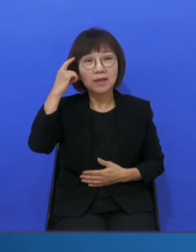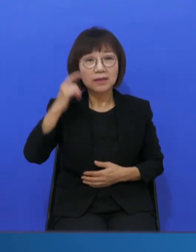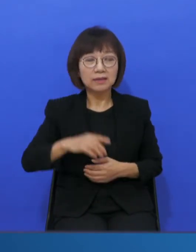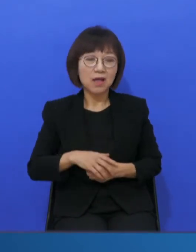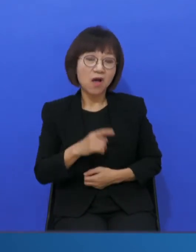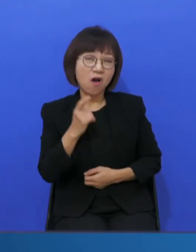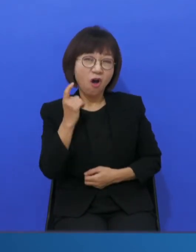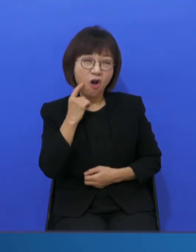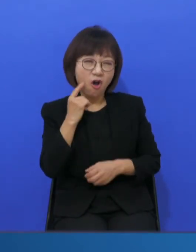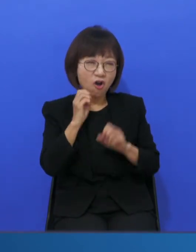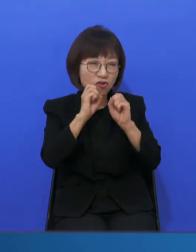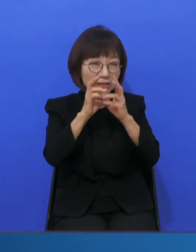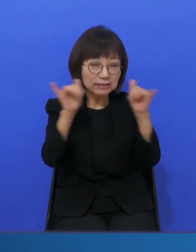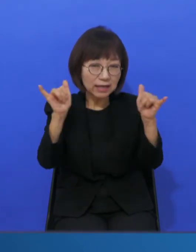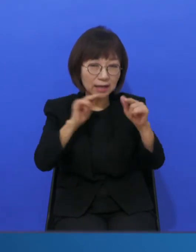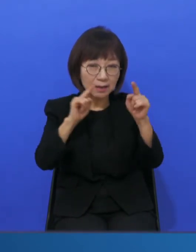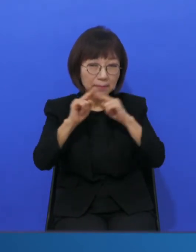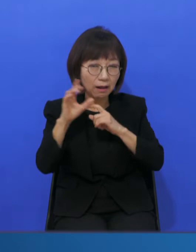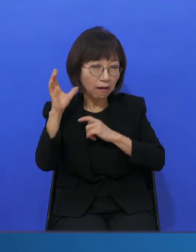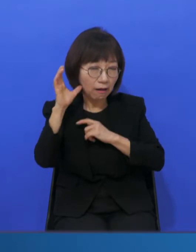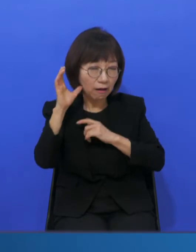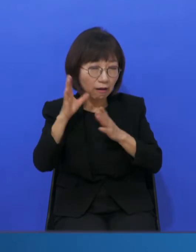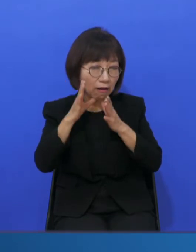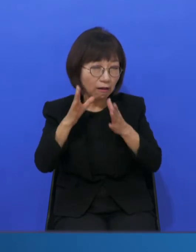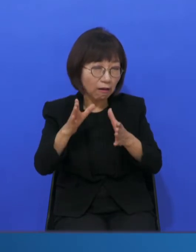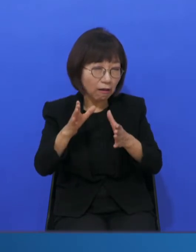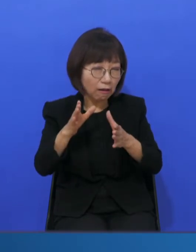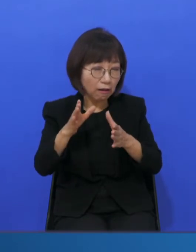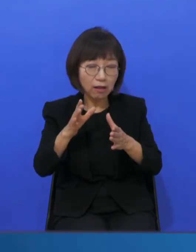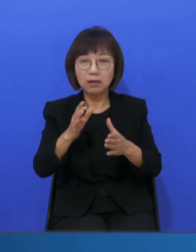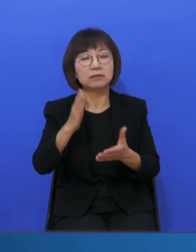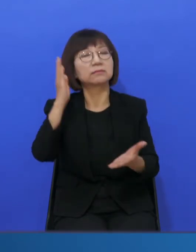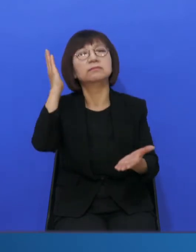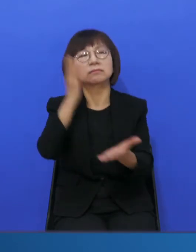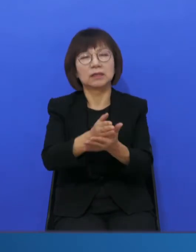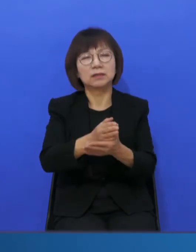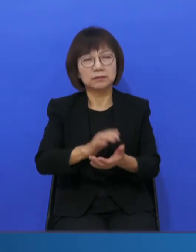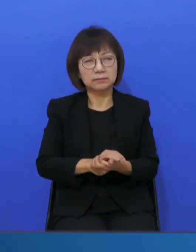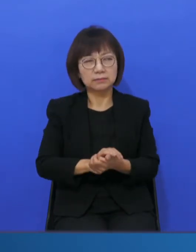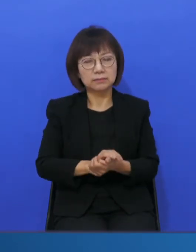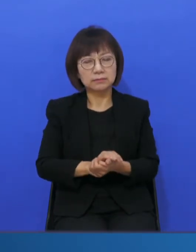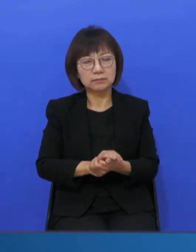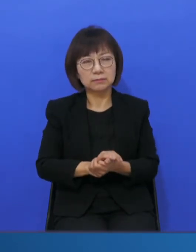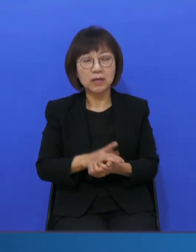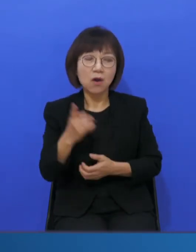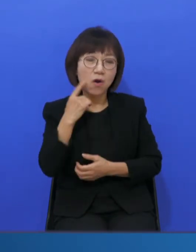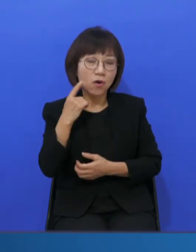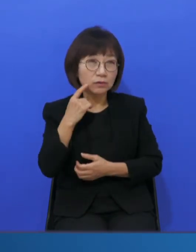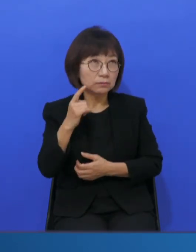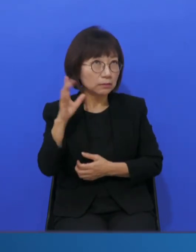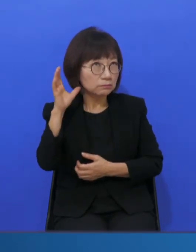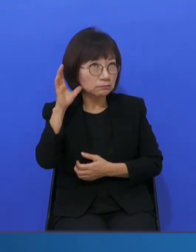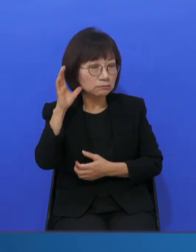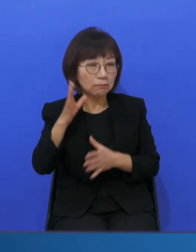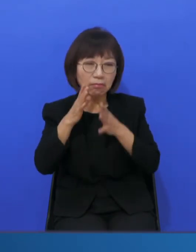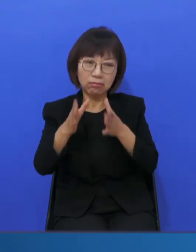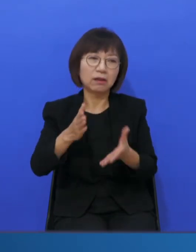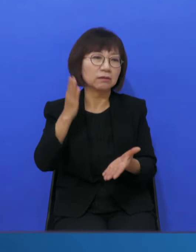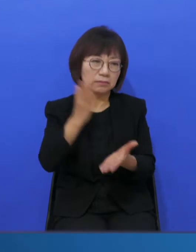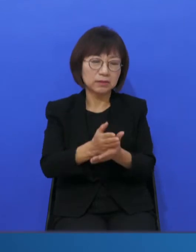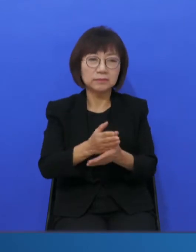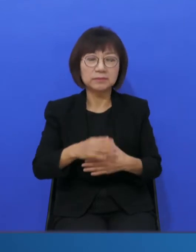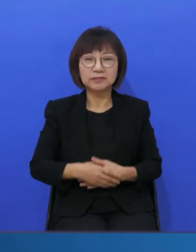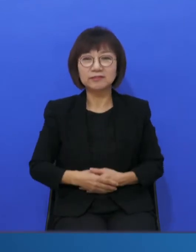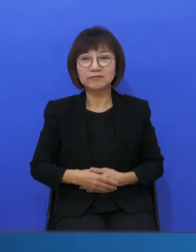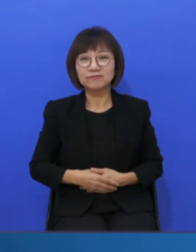말 듣지 마. Do not listen to the false 거짓 prophets. 아닙니까? 거짓을 왜 듣습니까? They're false. They're all fake. So why are you going to listen to them?